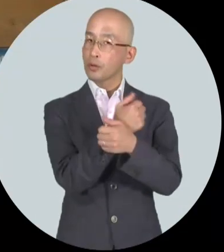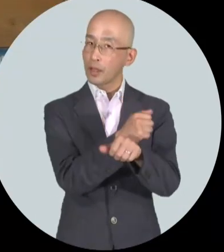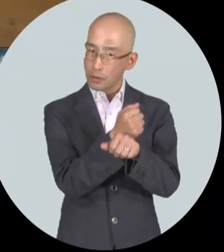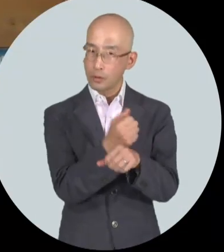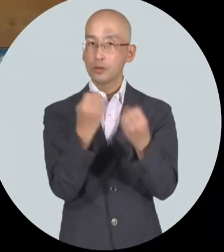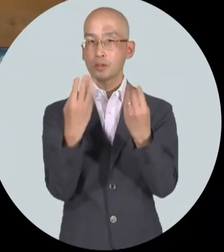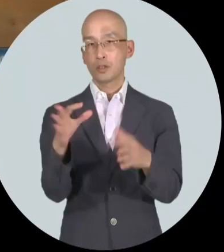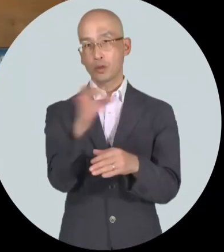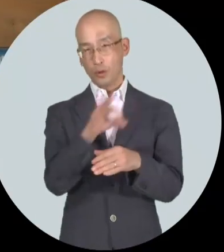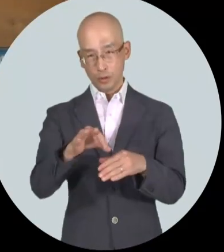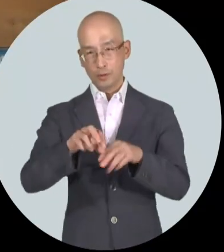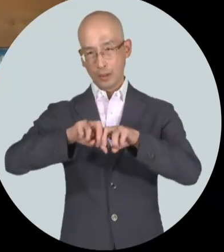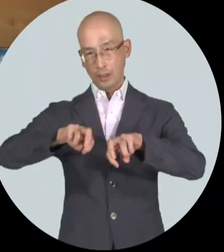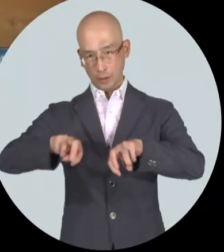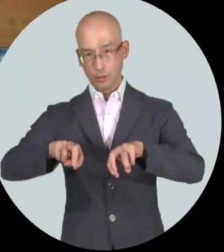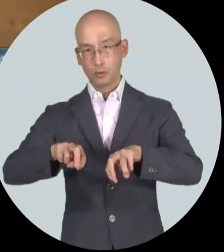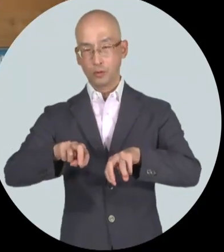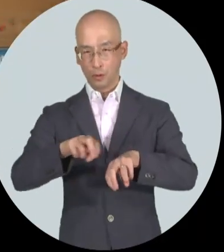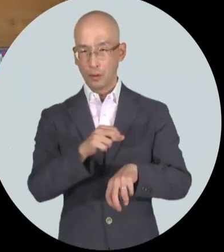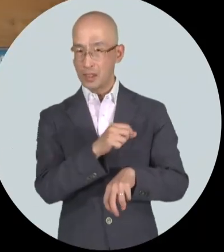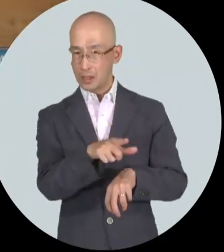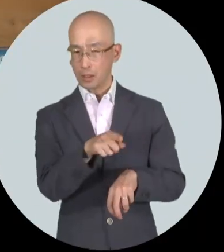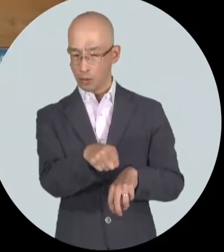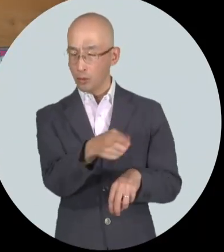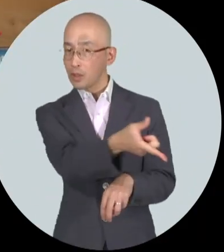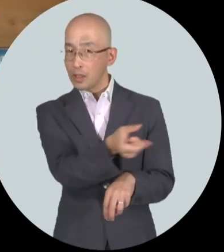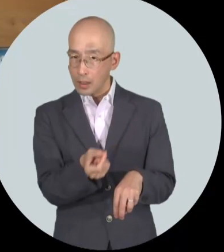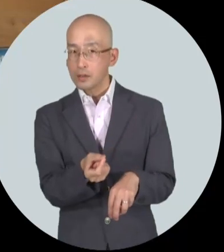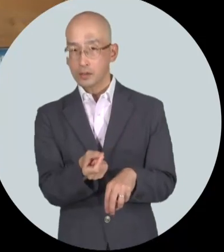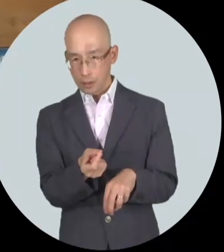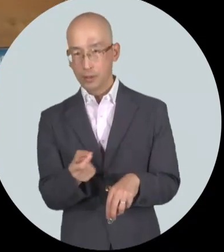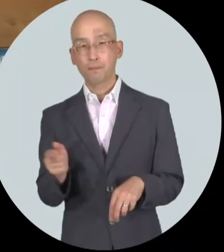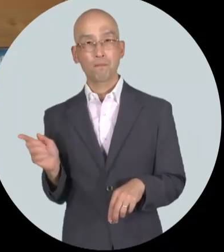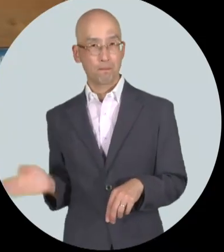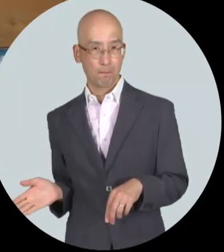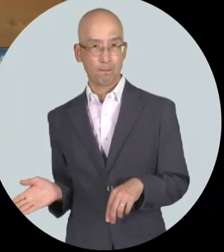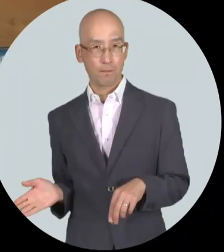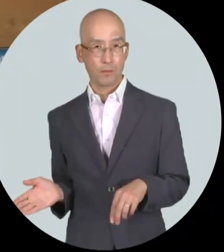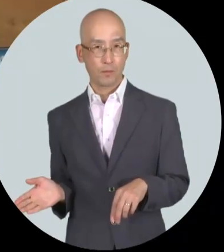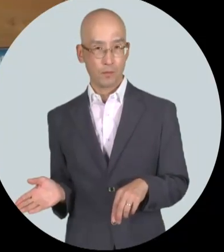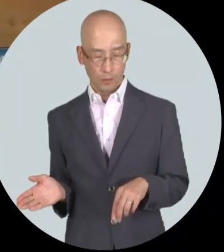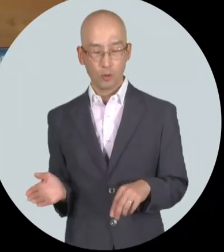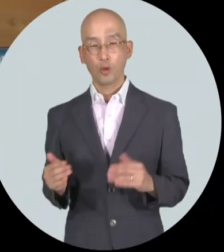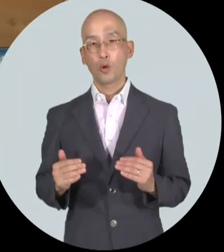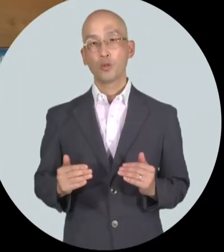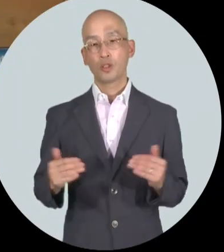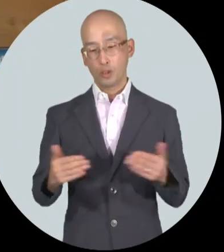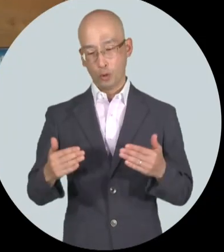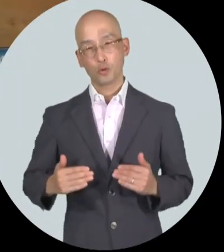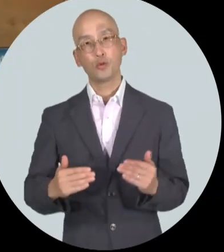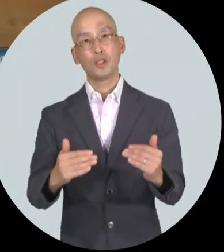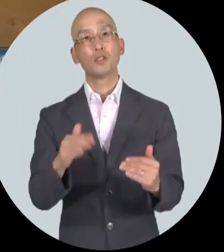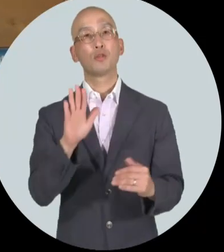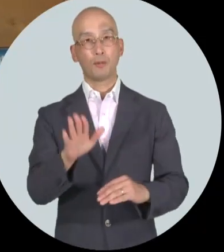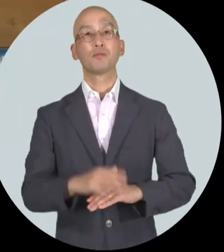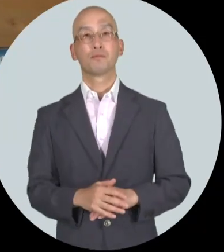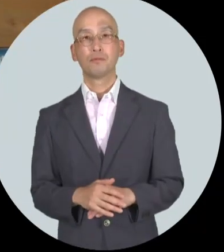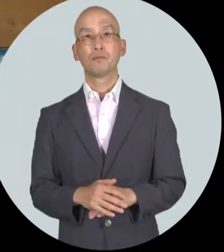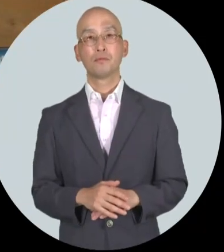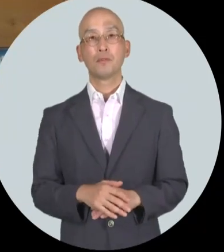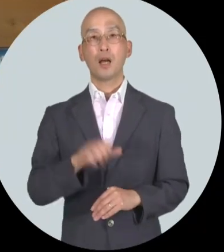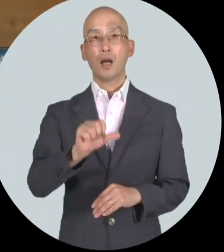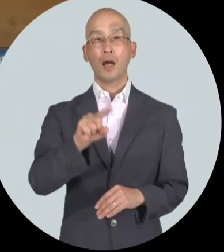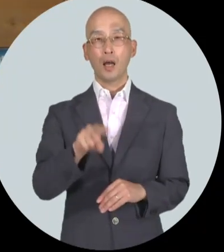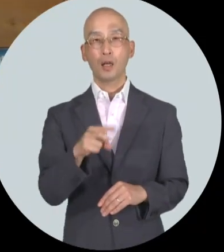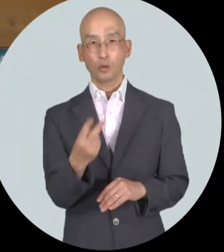究新商品開発等の好機を生かした産業創造リーディングゾーンの推進ということで、今回はアート